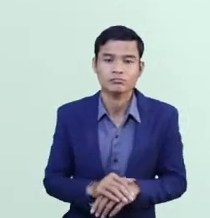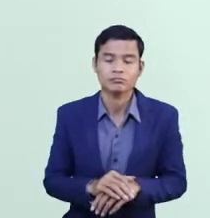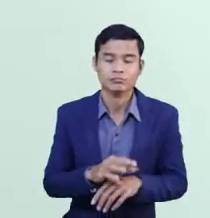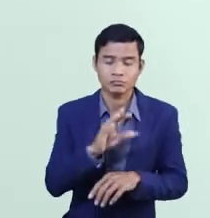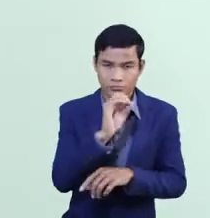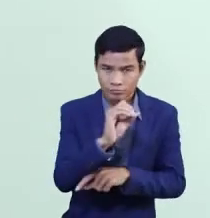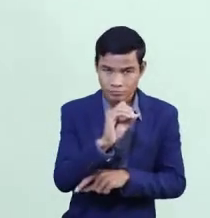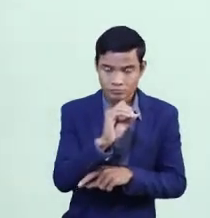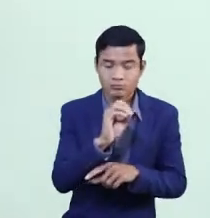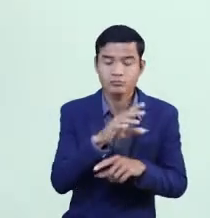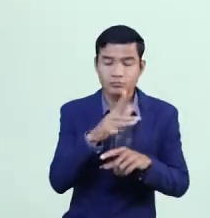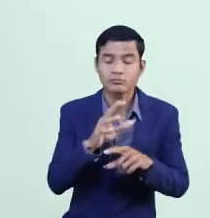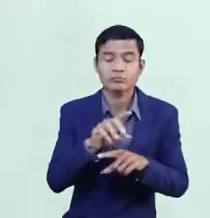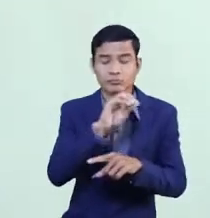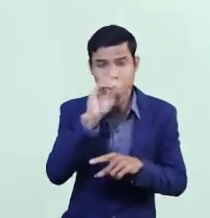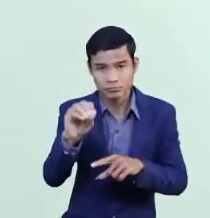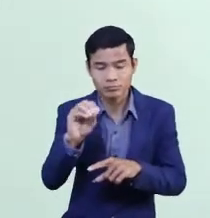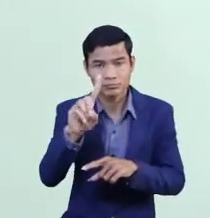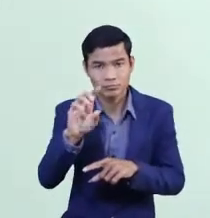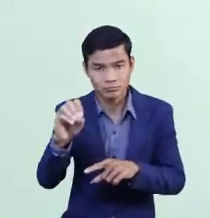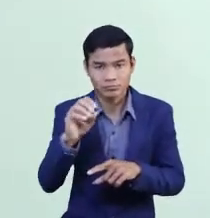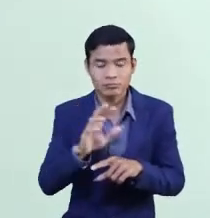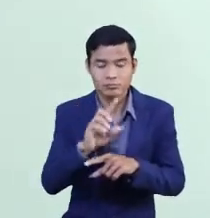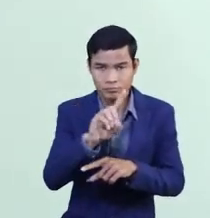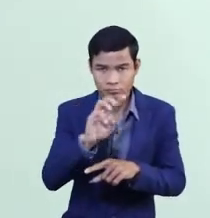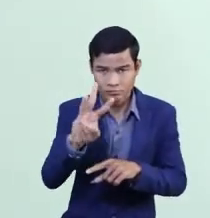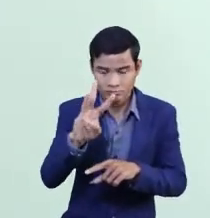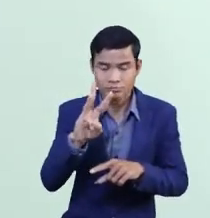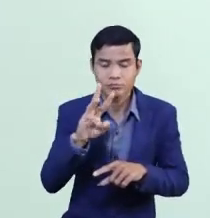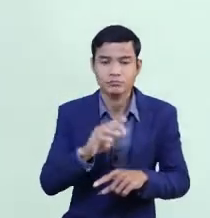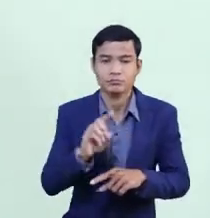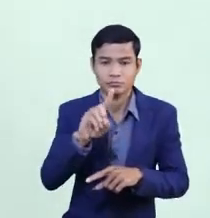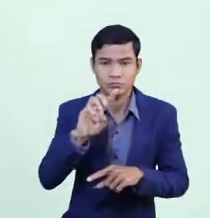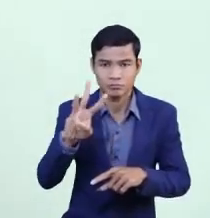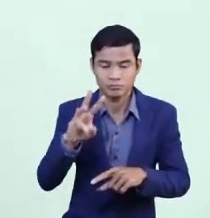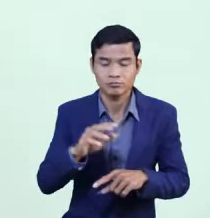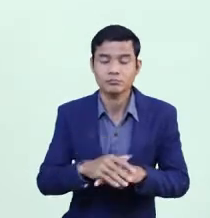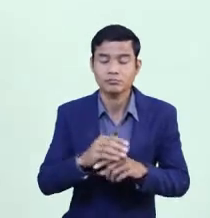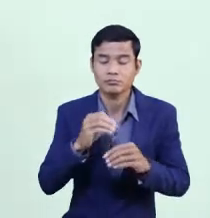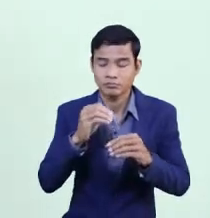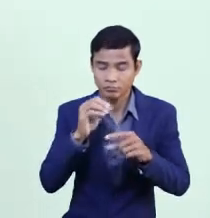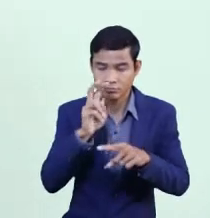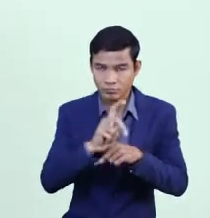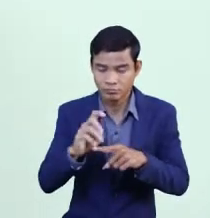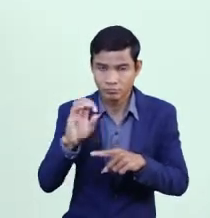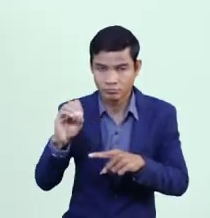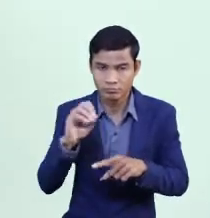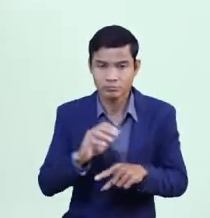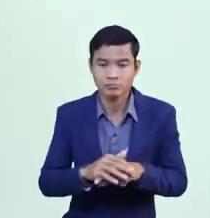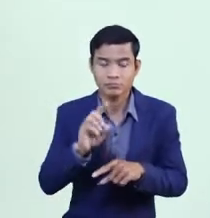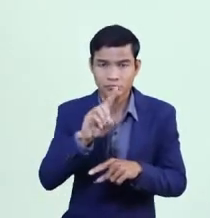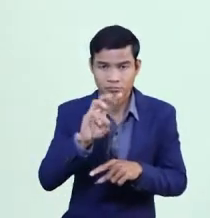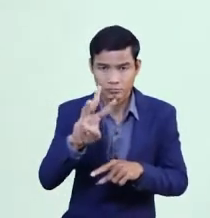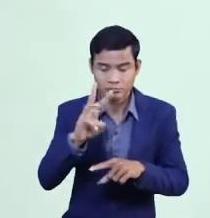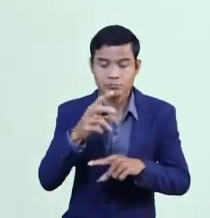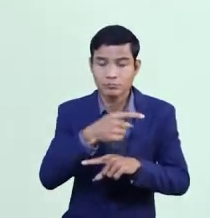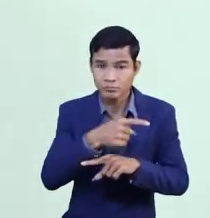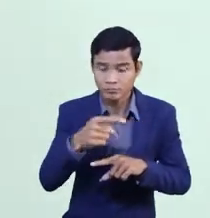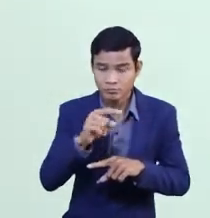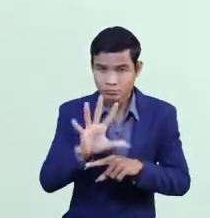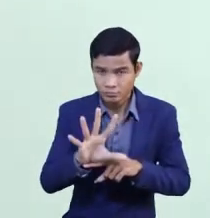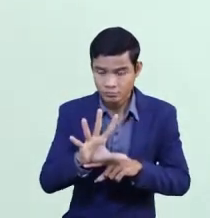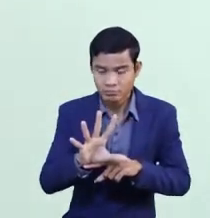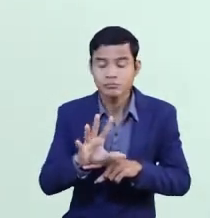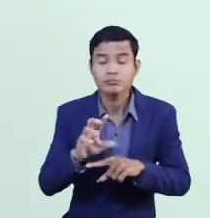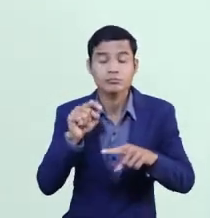đọc dược bán chả đọc bấy rì nè con nè chả đọc bấy tung rì chẳng đọc bấy đọc bám nó sao màn con